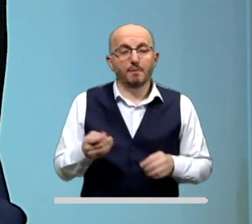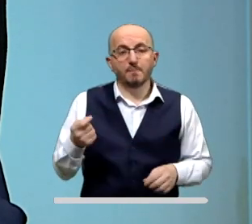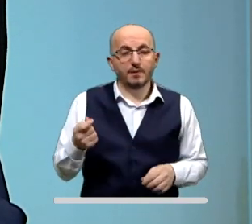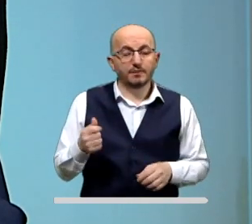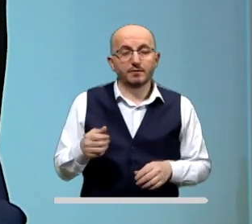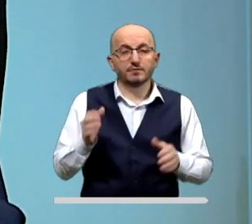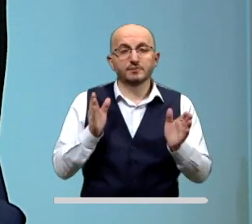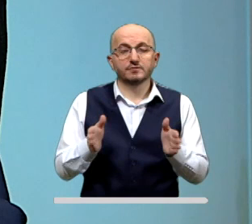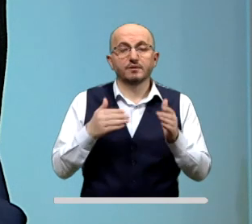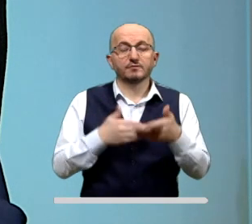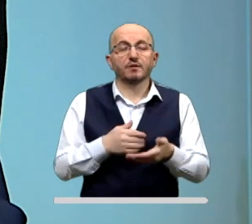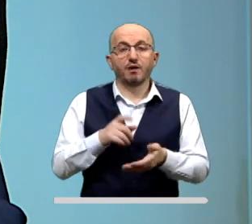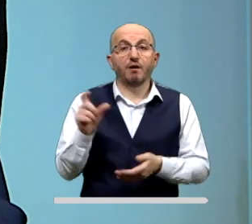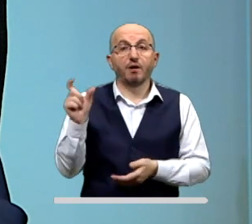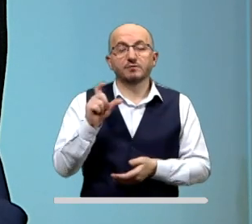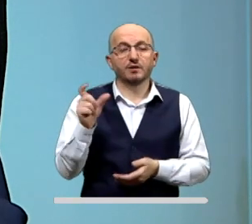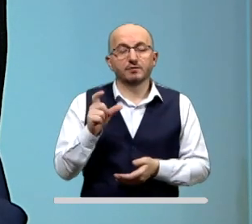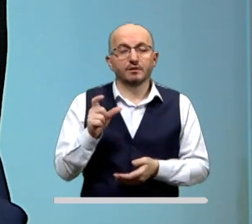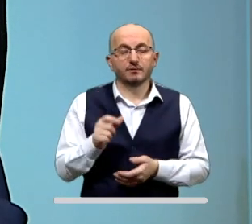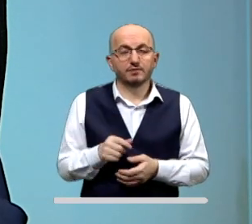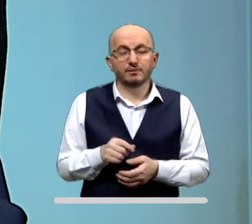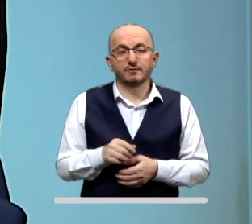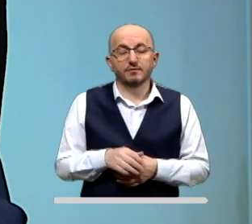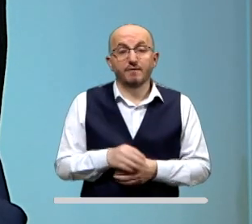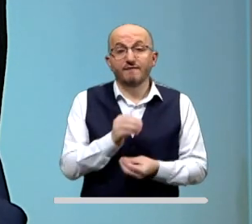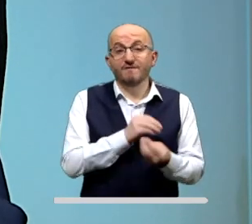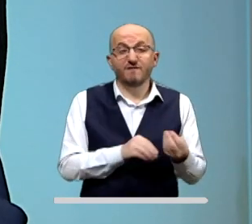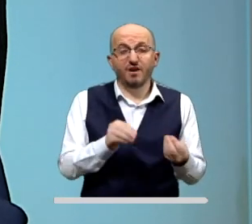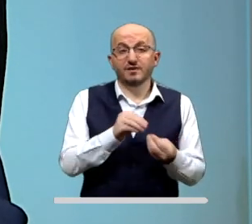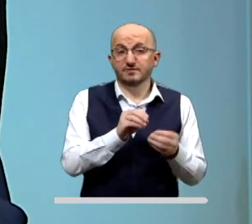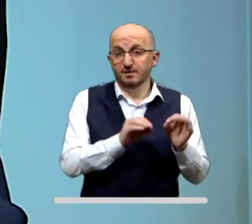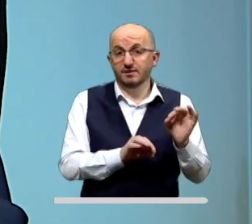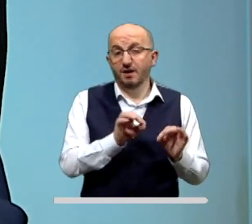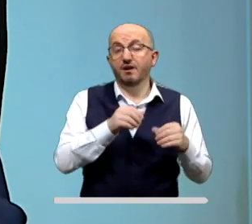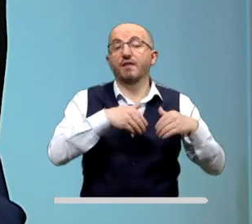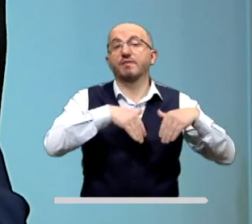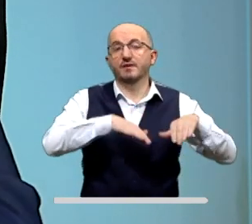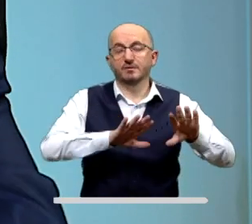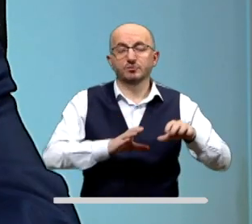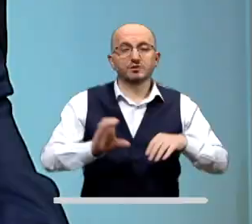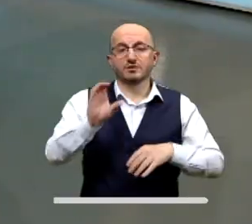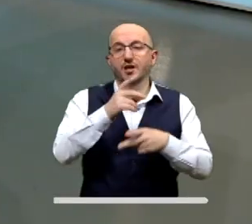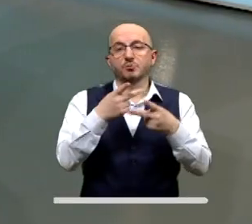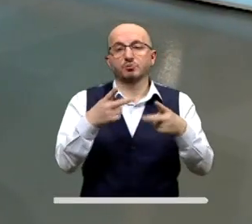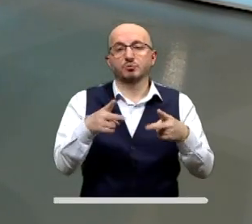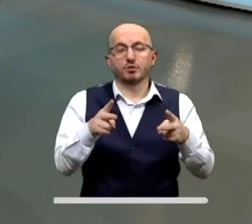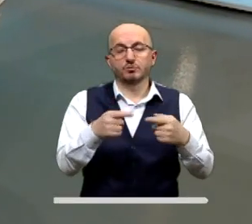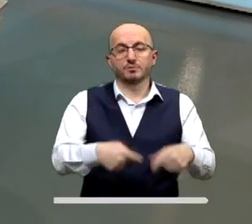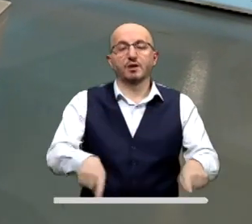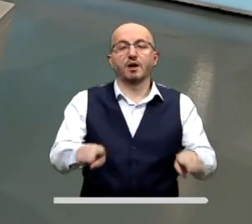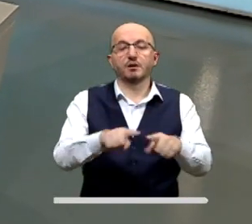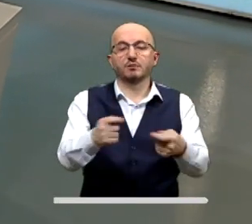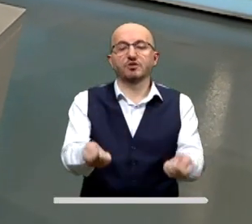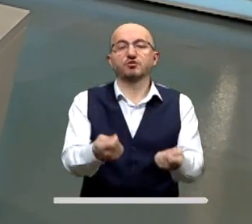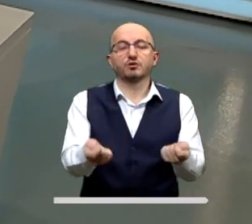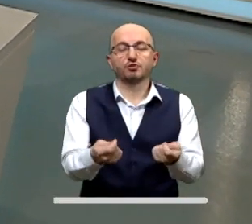sendika aidatları falan bunlar diyelim ki faizde değerlendirilmiyorsa İslam'ın muvah kıldığı bir alanda